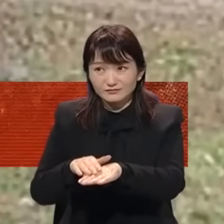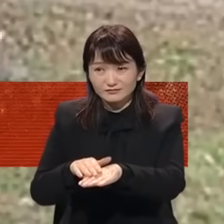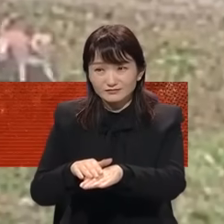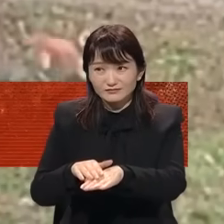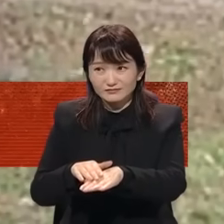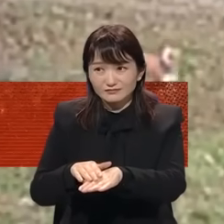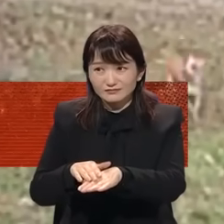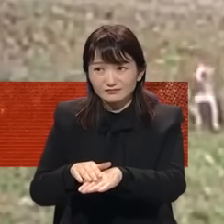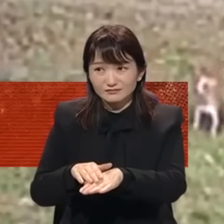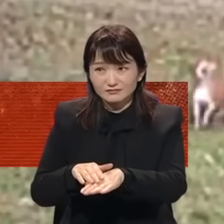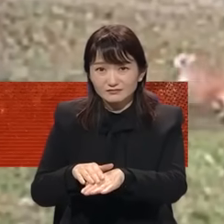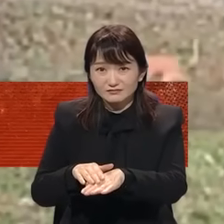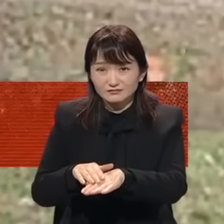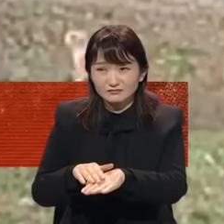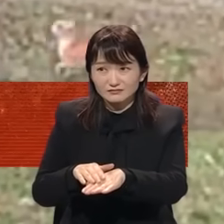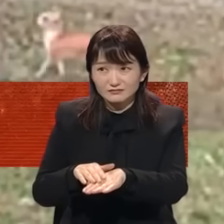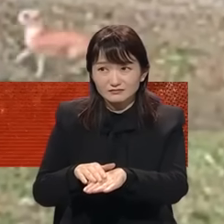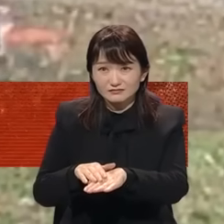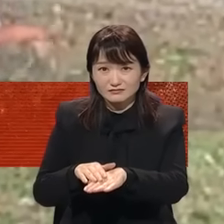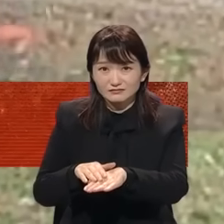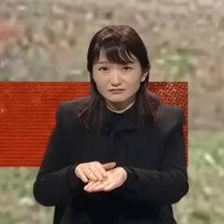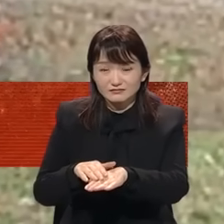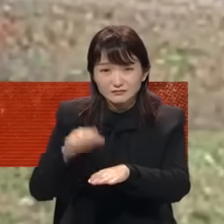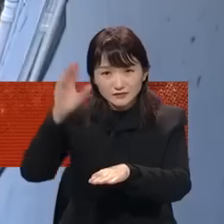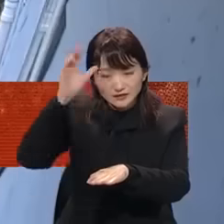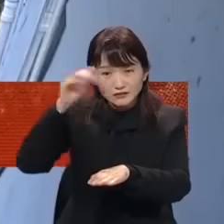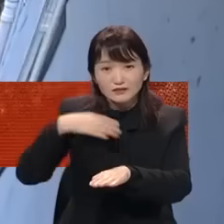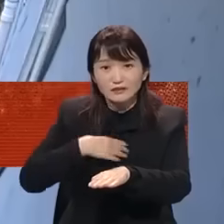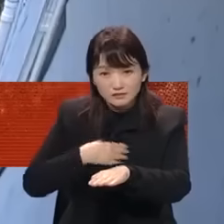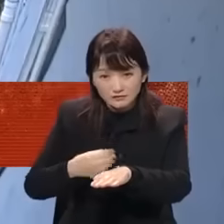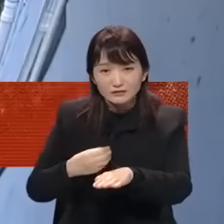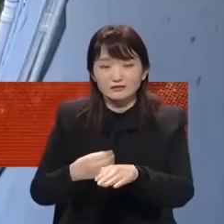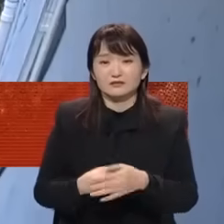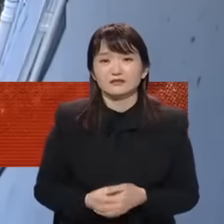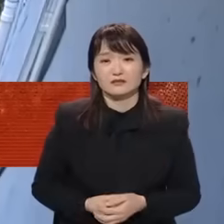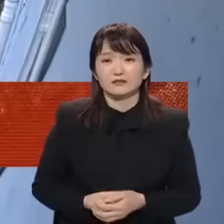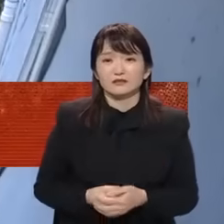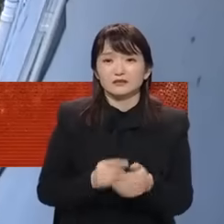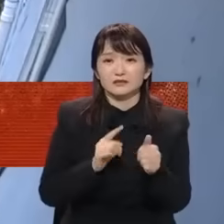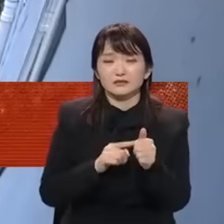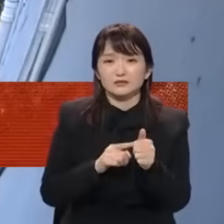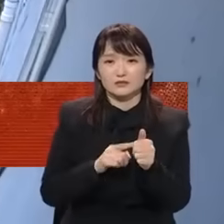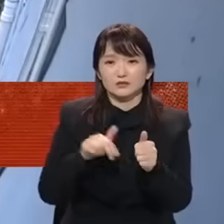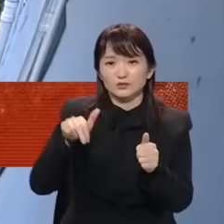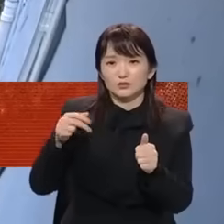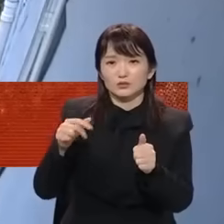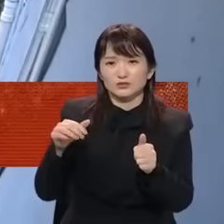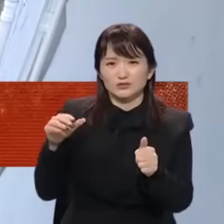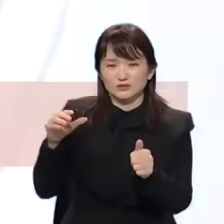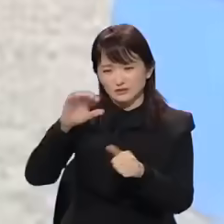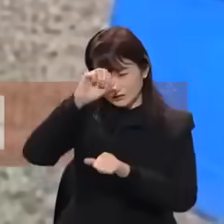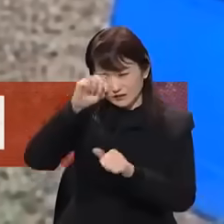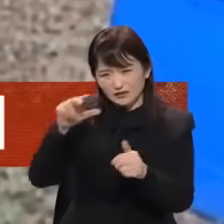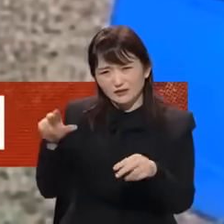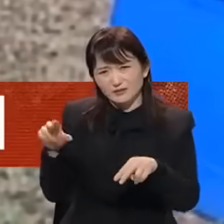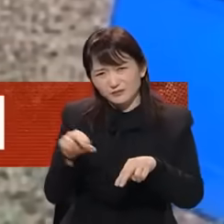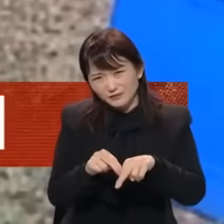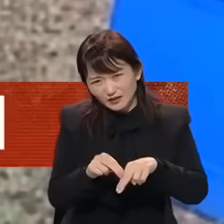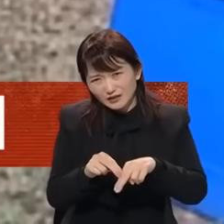음식물은 아닌데. 네, 남성이 막아선 덕분에 강아지는 무사했습니다. 하지만 남성은 코요테에게 다리를 물리고